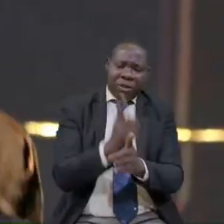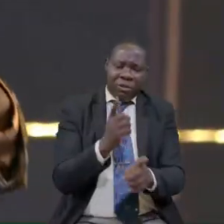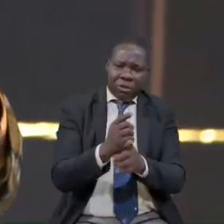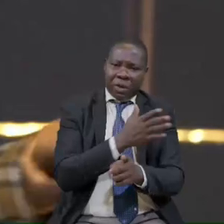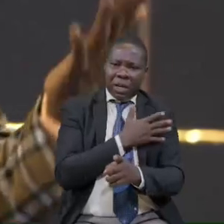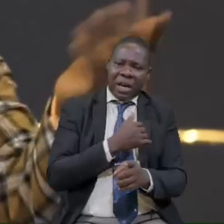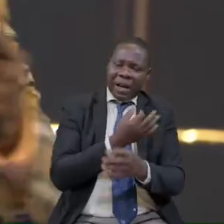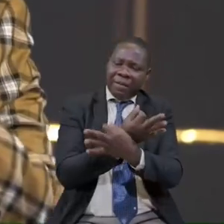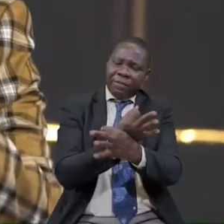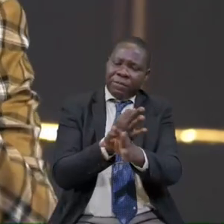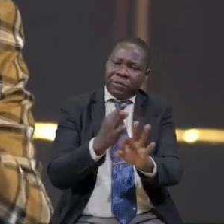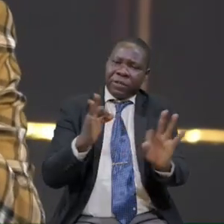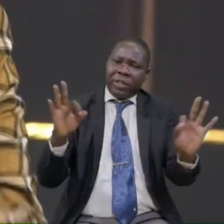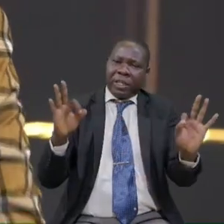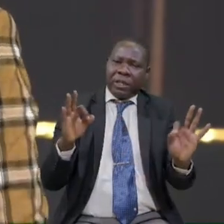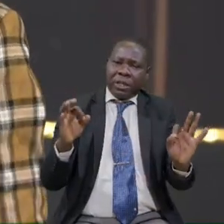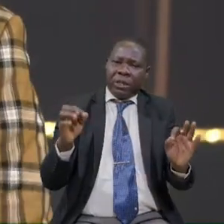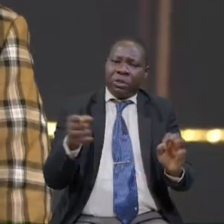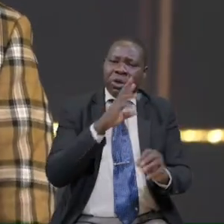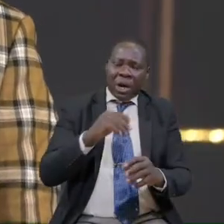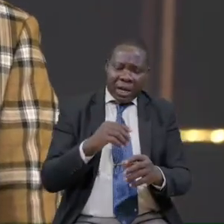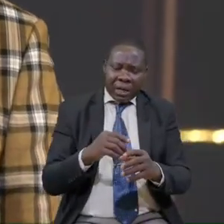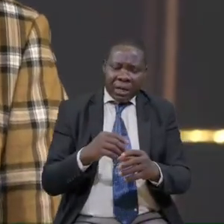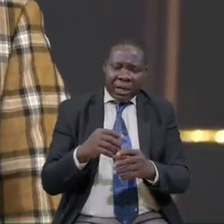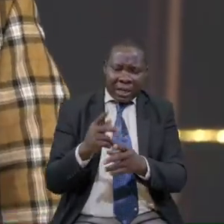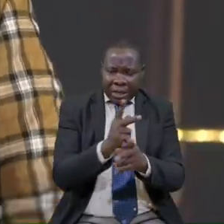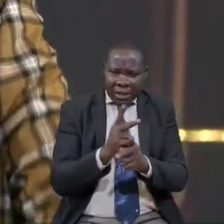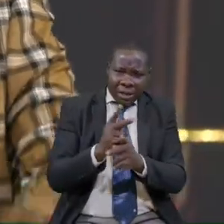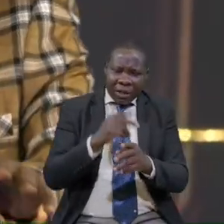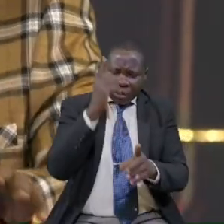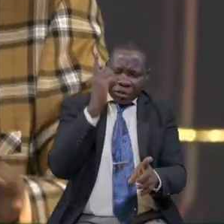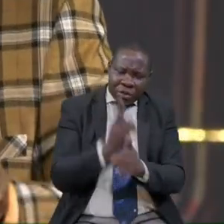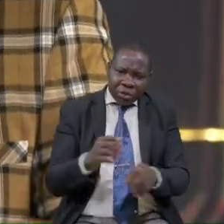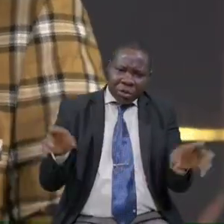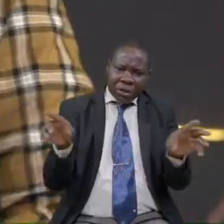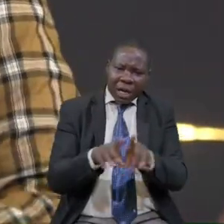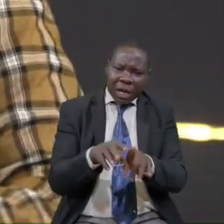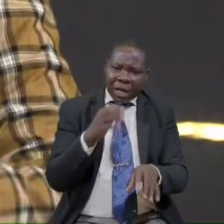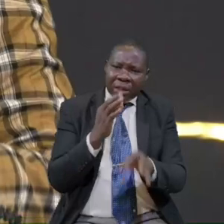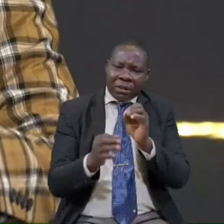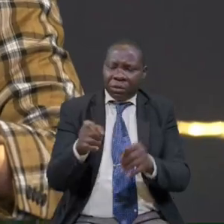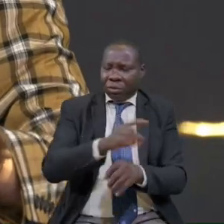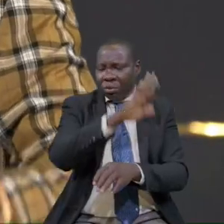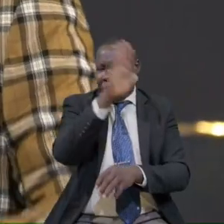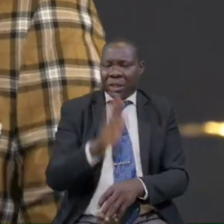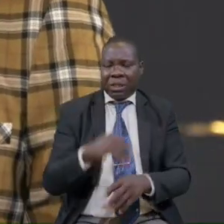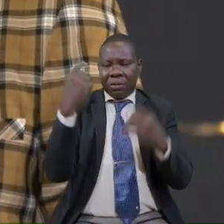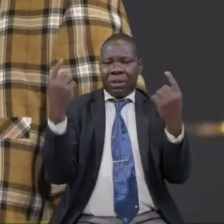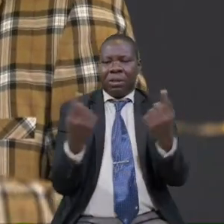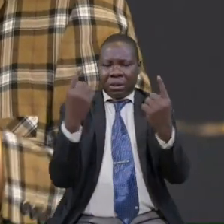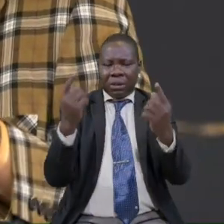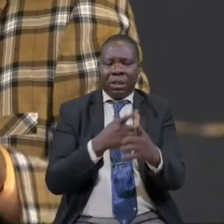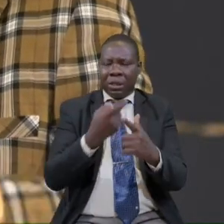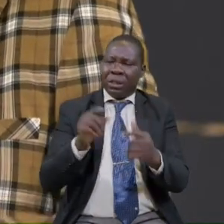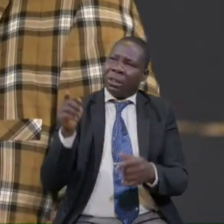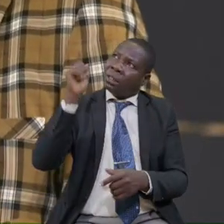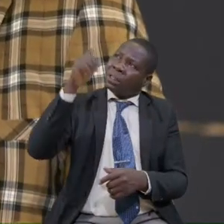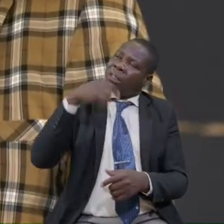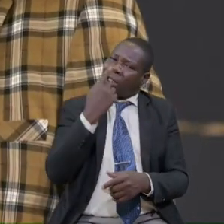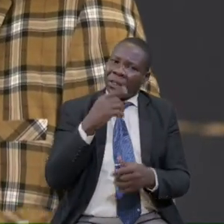maintenant vous êtes affranchi, vous êtes devant Dieu comme si vous n'avez jamais